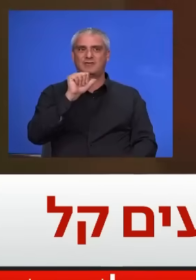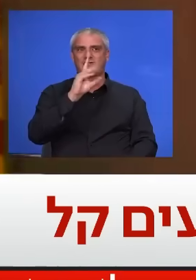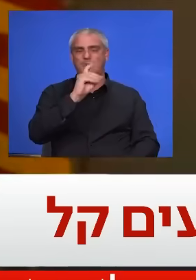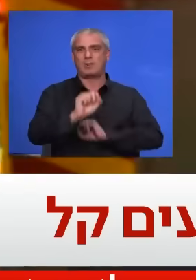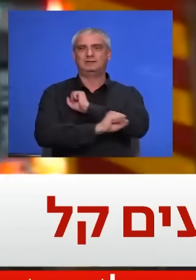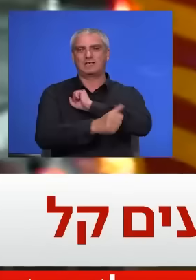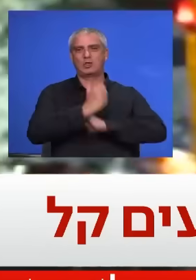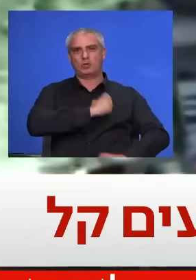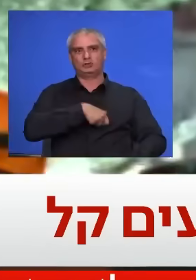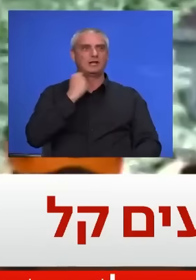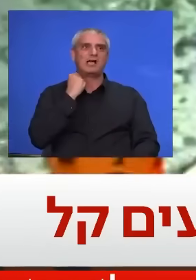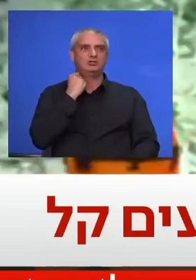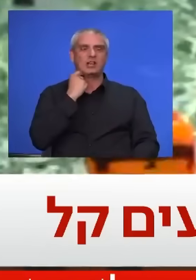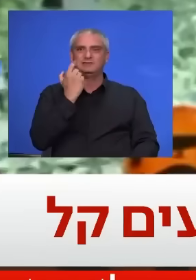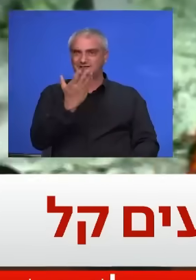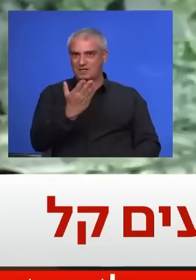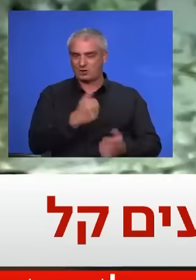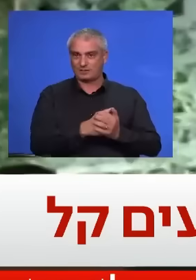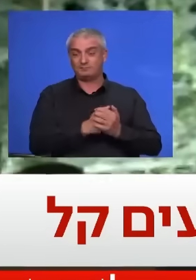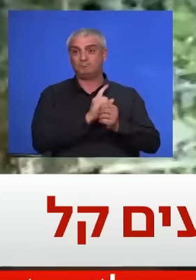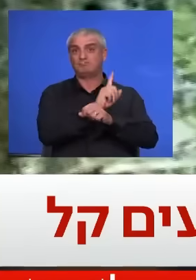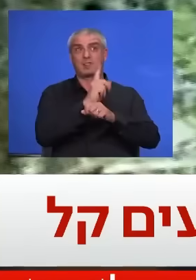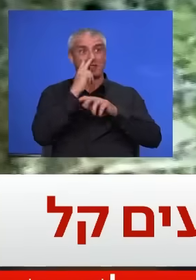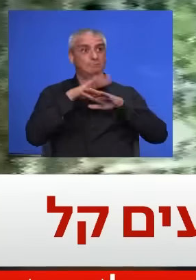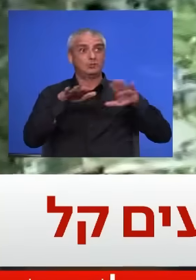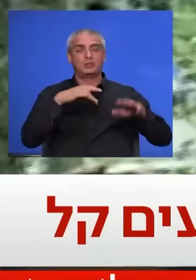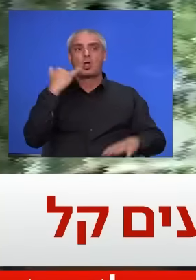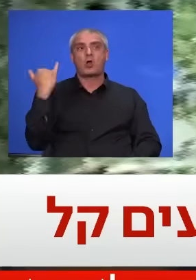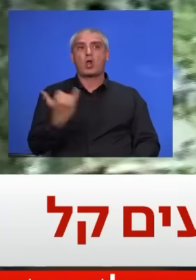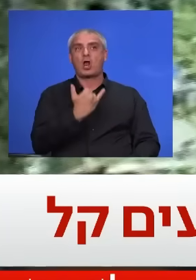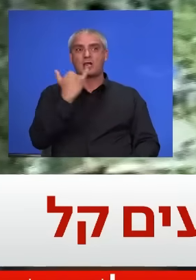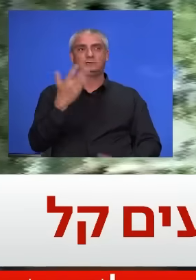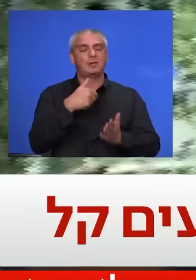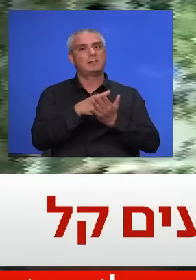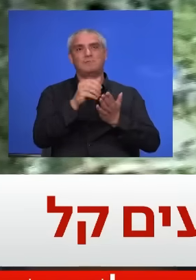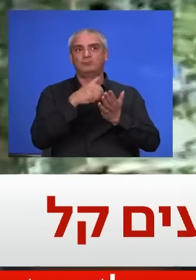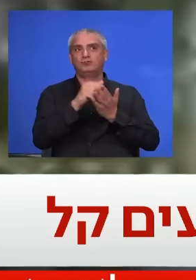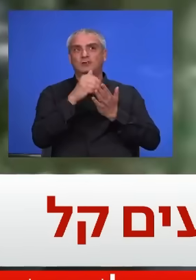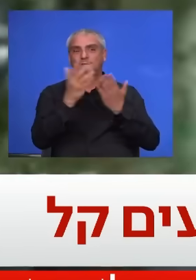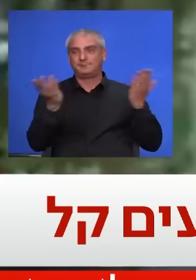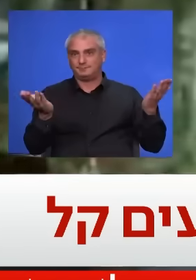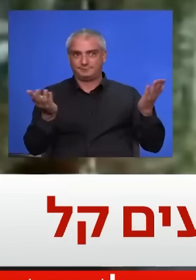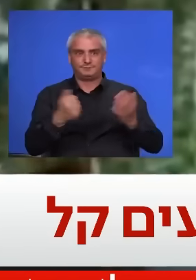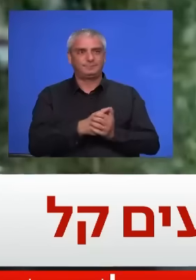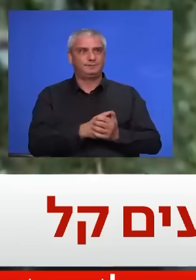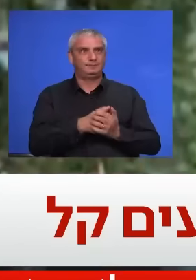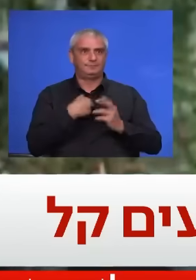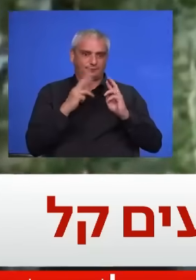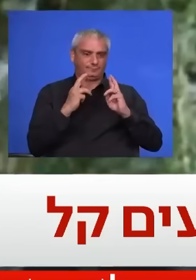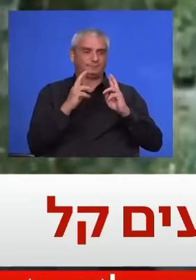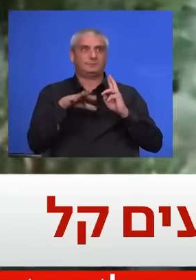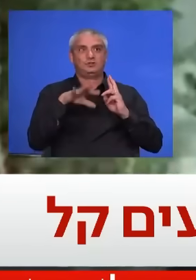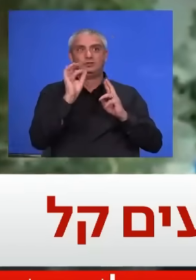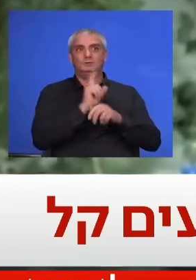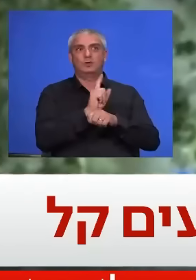ראשון לציון, שבינתיים בשטח כל הזמן ממשיכים. אנחנו כן, כמובן רואים... כן, נקווה מאוד שימצאו להם לפחות... אנשי פיקוד העורף. כן,